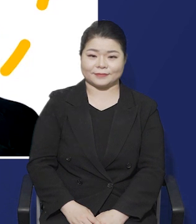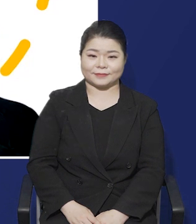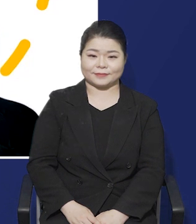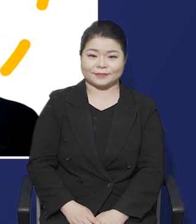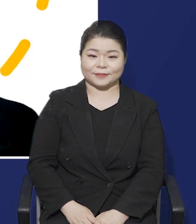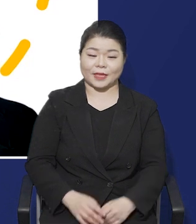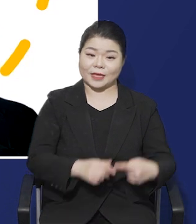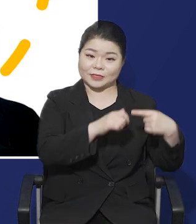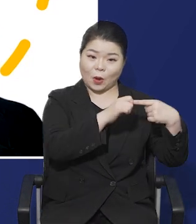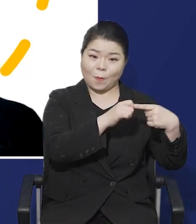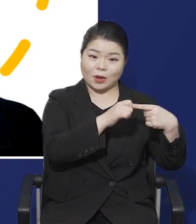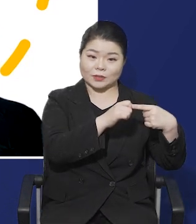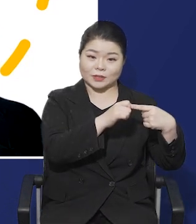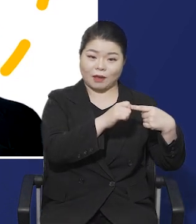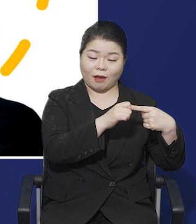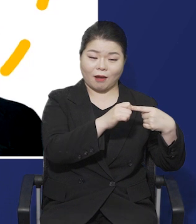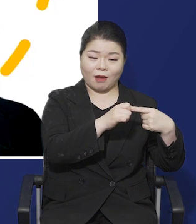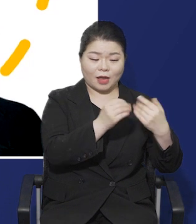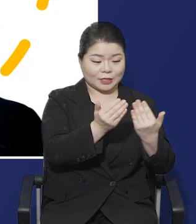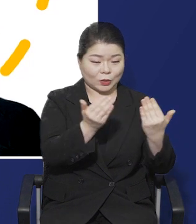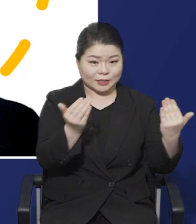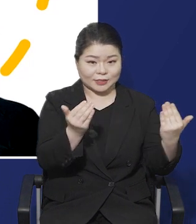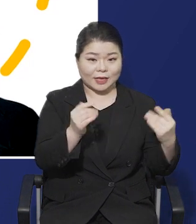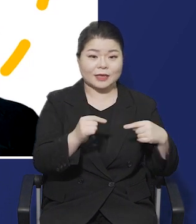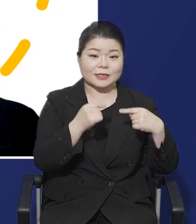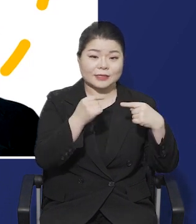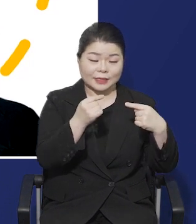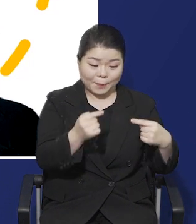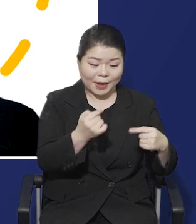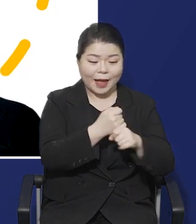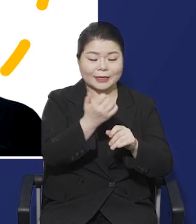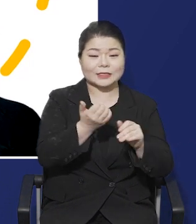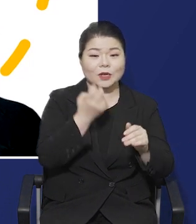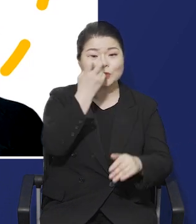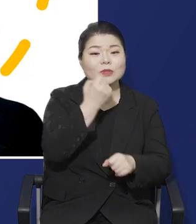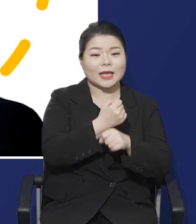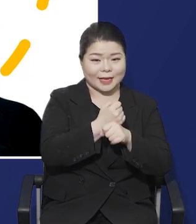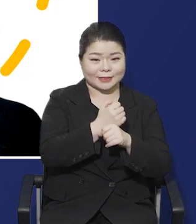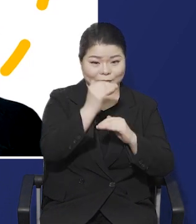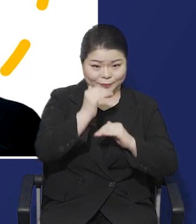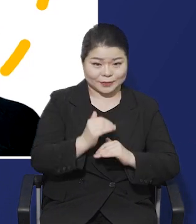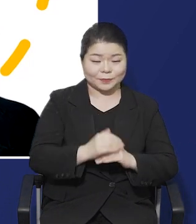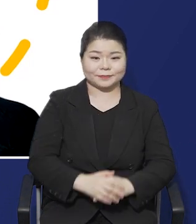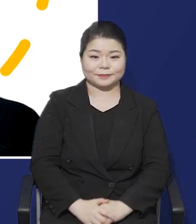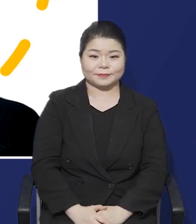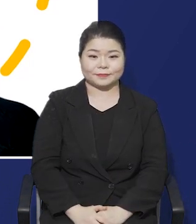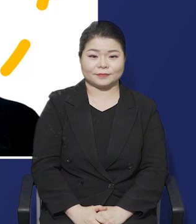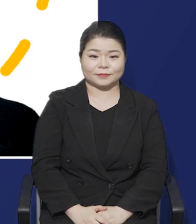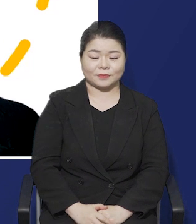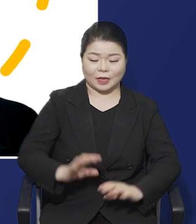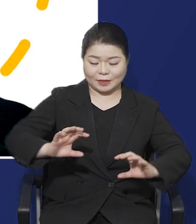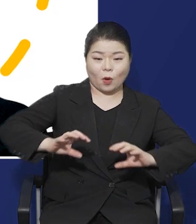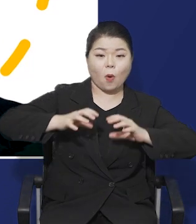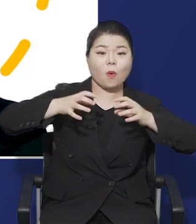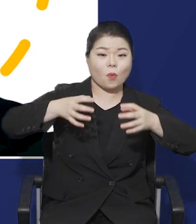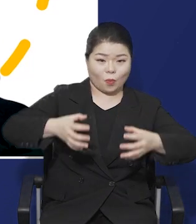그래서 그 첫 번째로 무역 전시의 선정, 조사하는 방법이 되겠습니다. 무역 전시회는 전